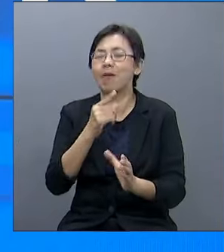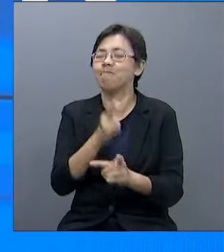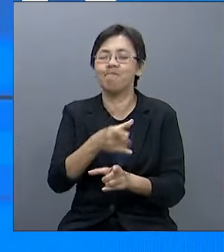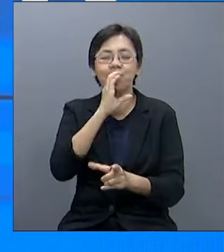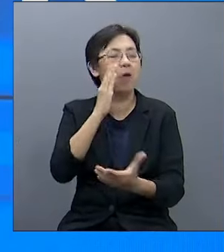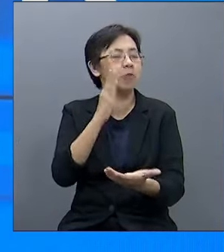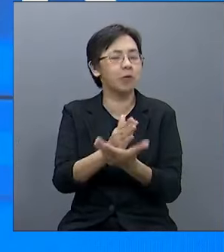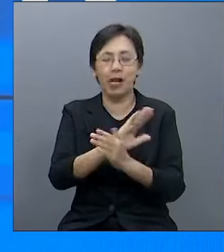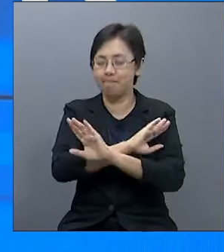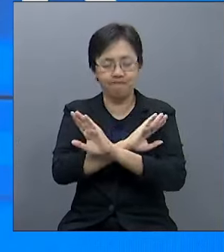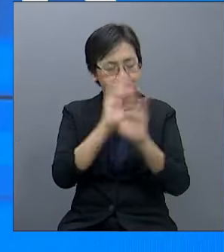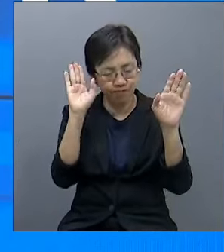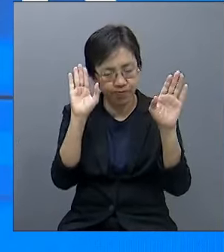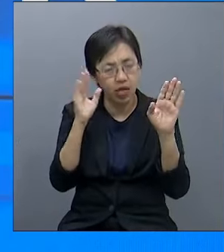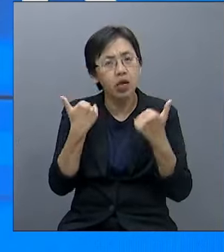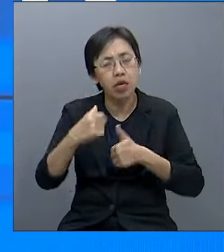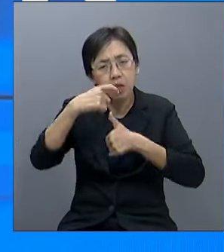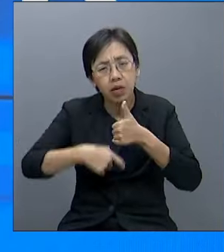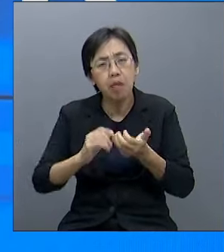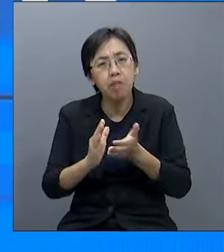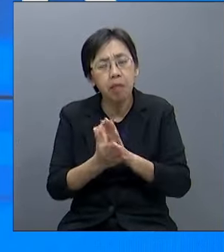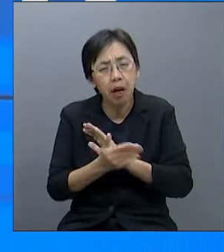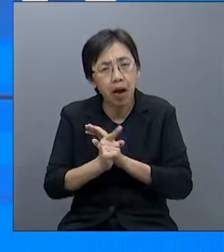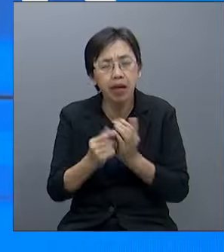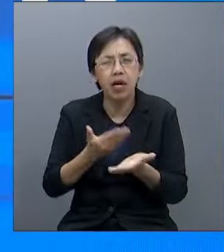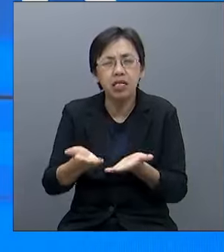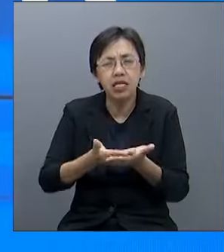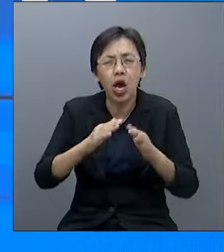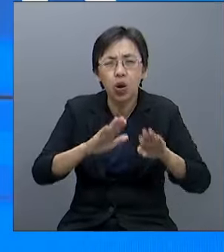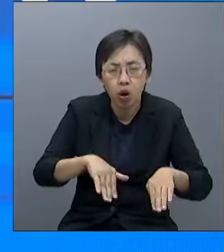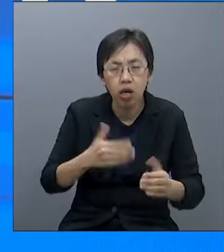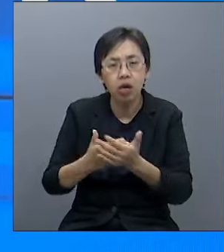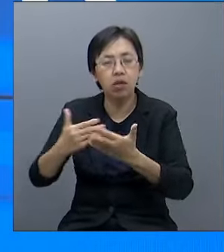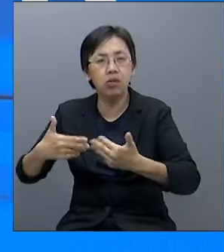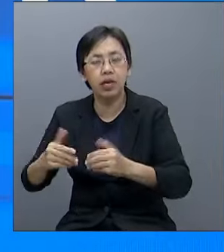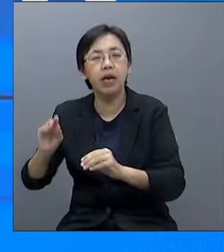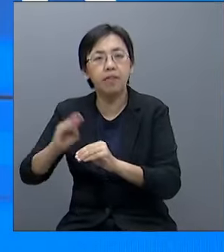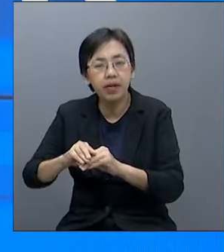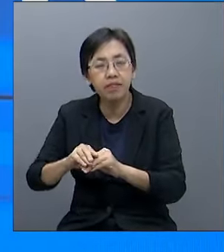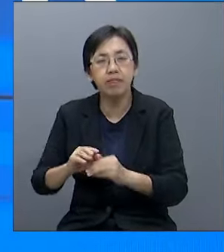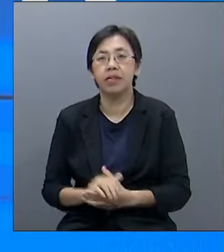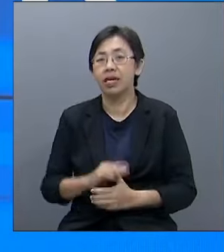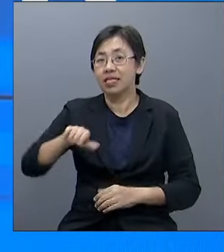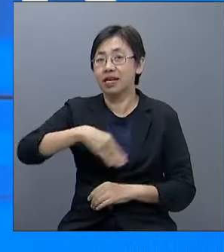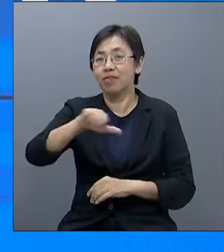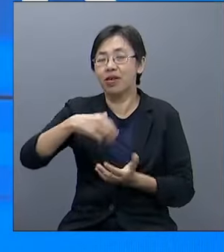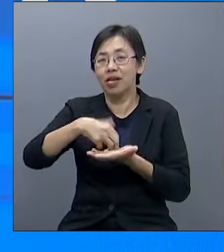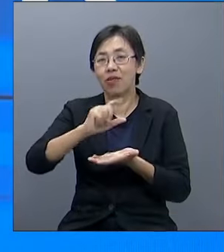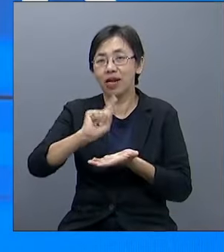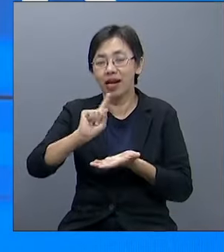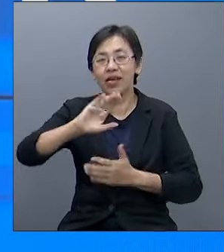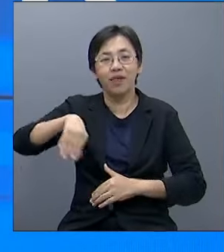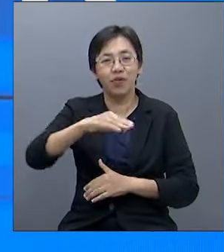การปรับเปลี่ยนพฤติกรรมเพื่อที่จะลดรายจ่ายแล้วก็สร้างรายได้เพิ่มเติมให้กับพวกเขาด้วยทั้งหมดจะเป็นอย่างไรไปติดตามกัน